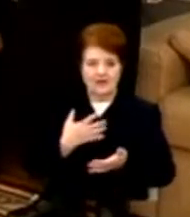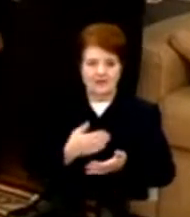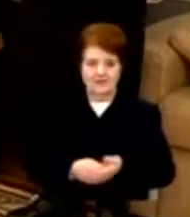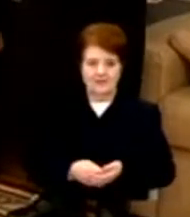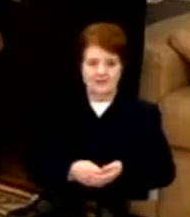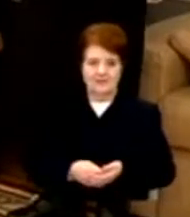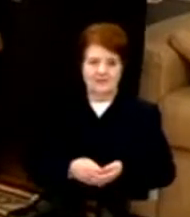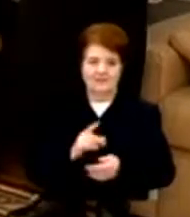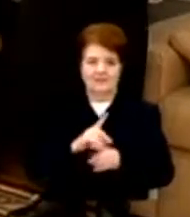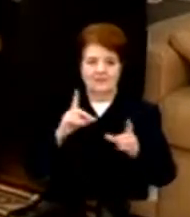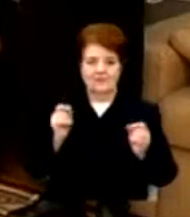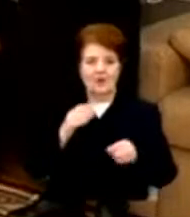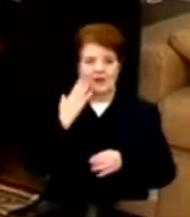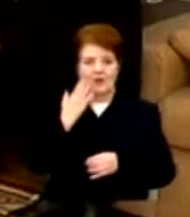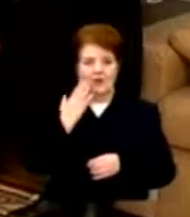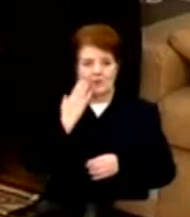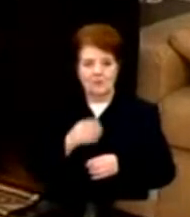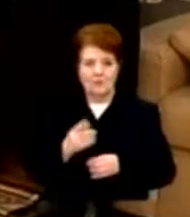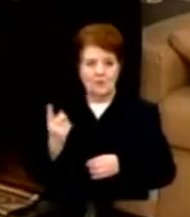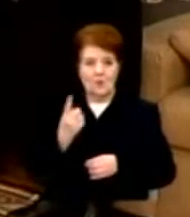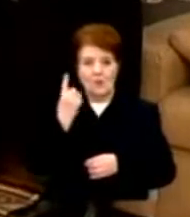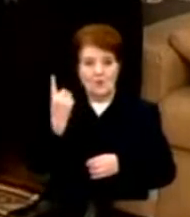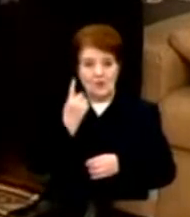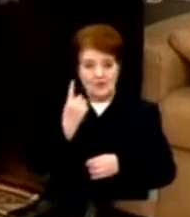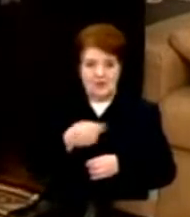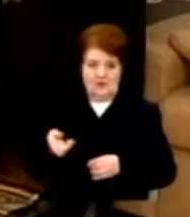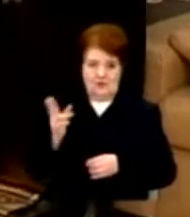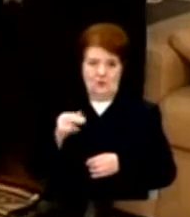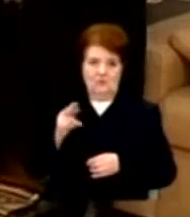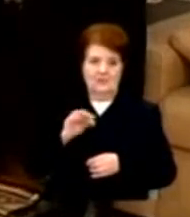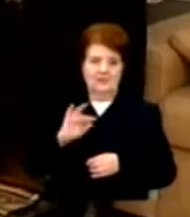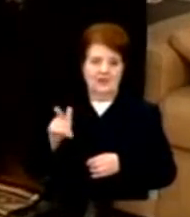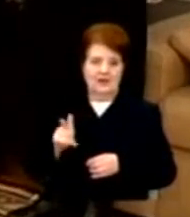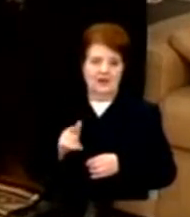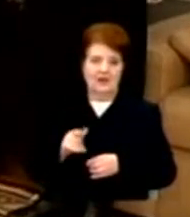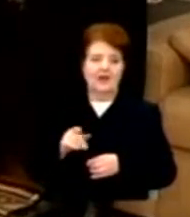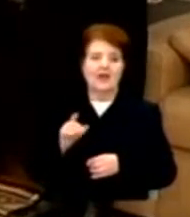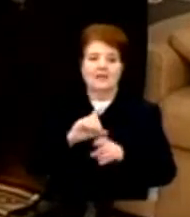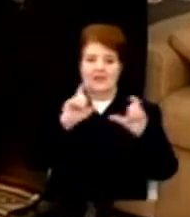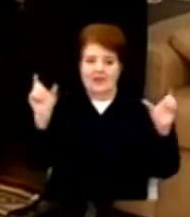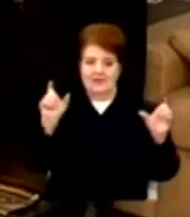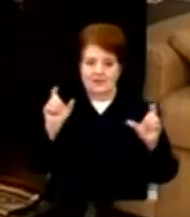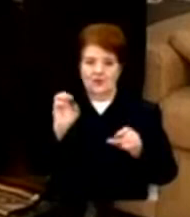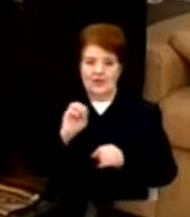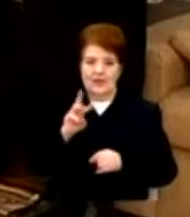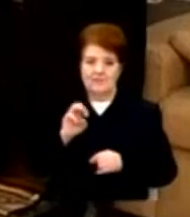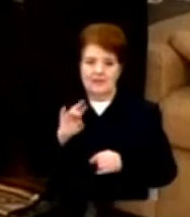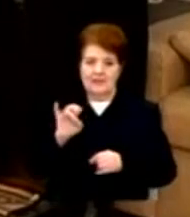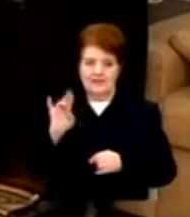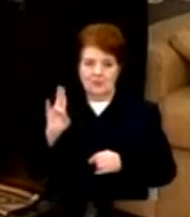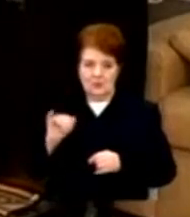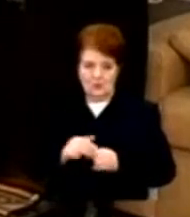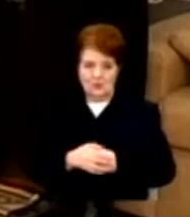despre o școală română, unica în Dubăsari, e Liceul Eminescu, cu elevi